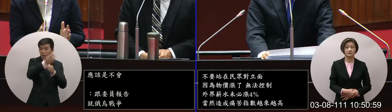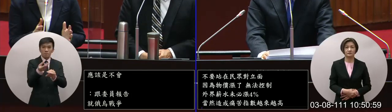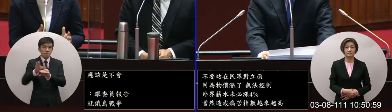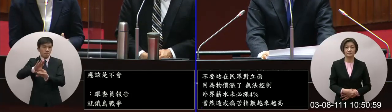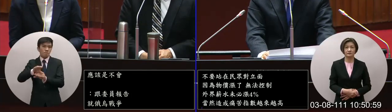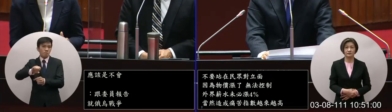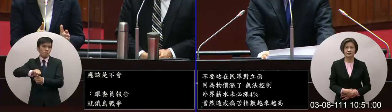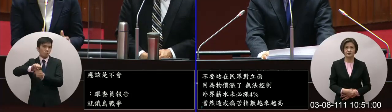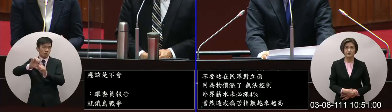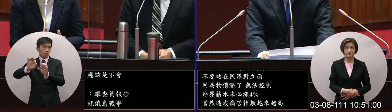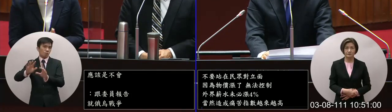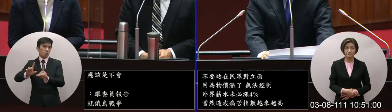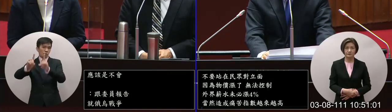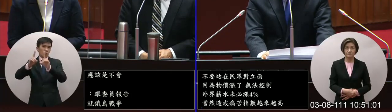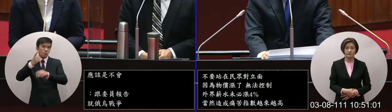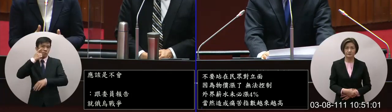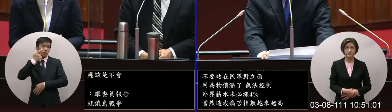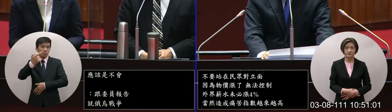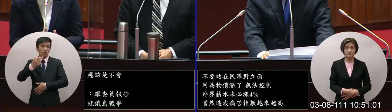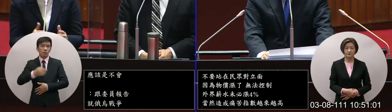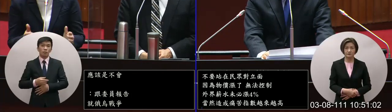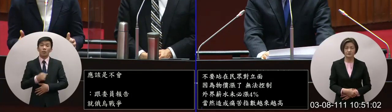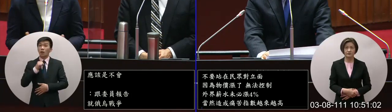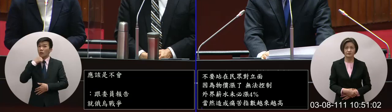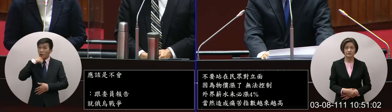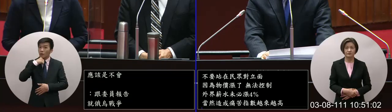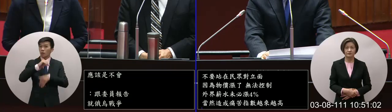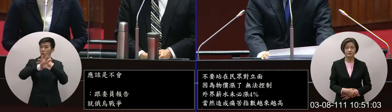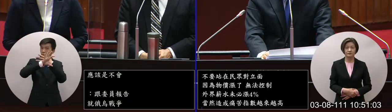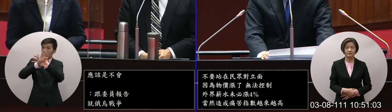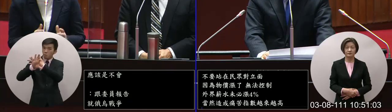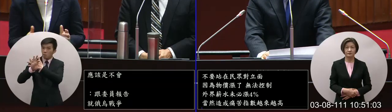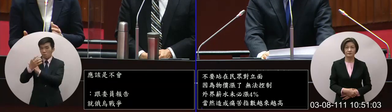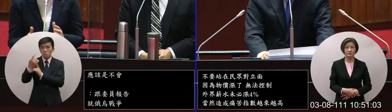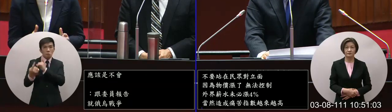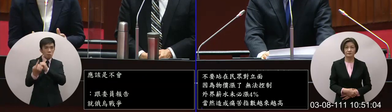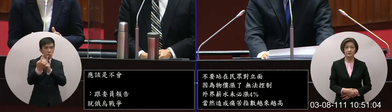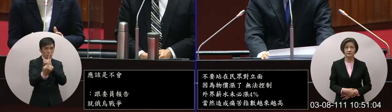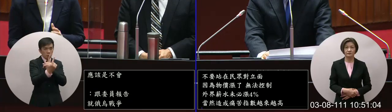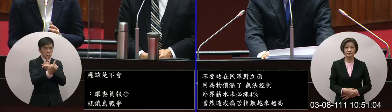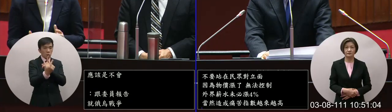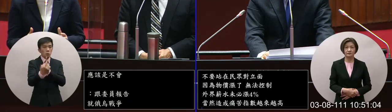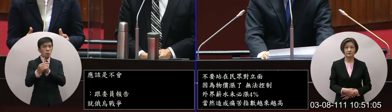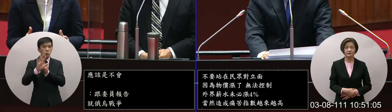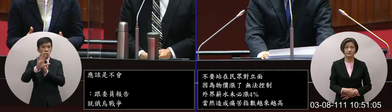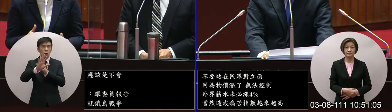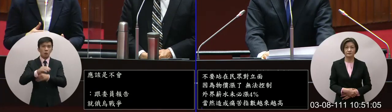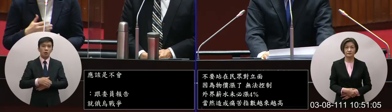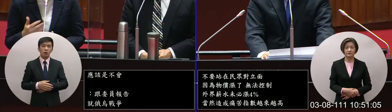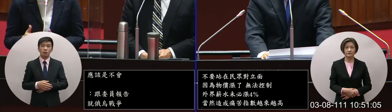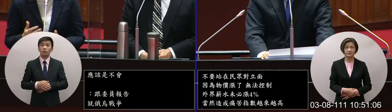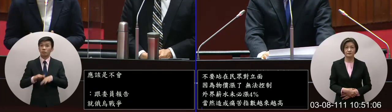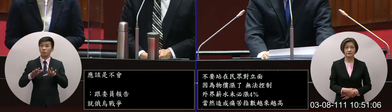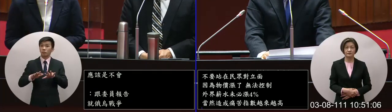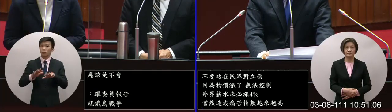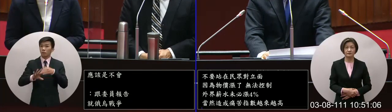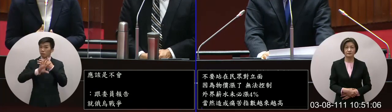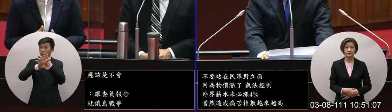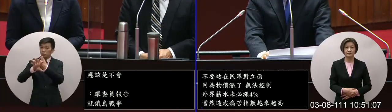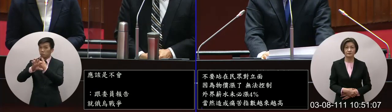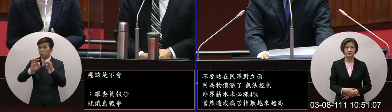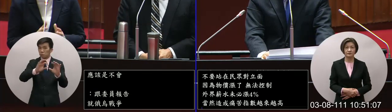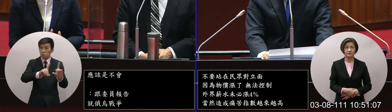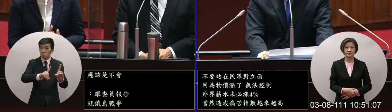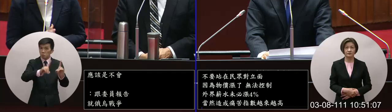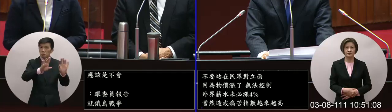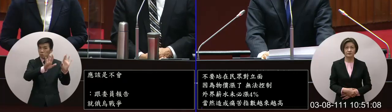续着。那台湾跟非常多国家比起来，我们都有在了解其他国家的这个物价的上涨情